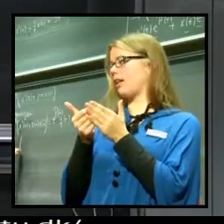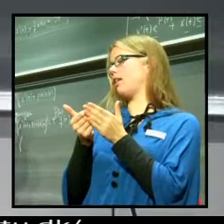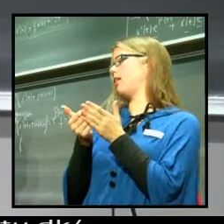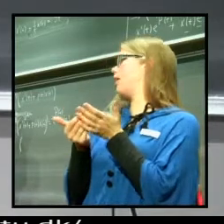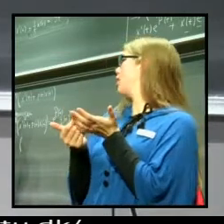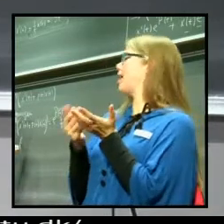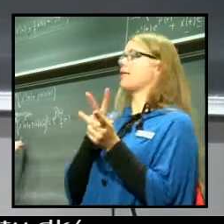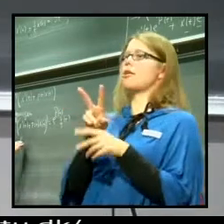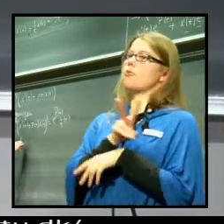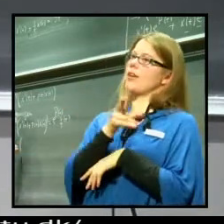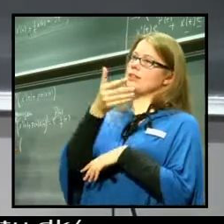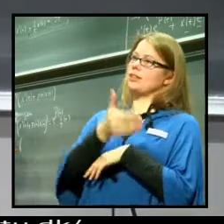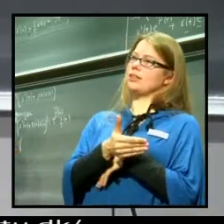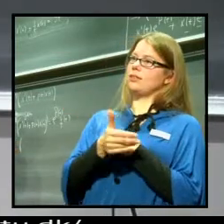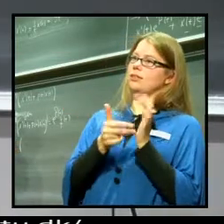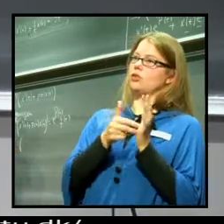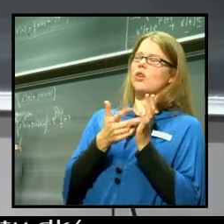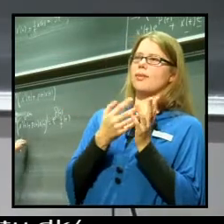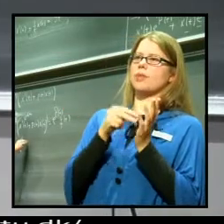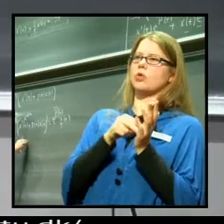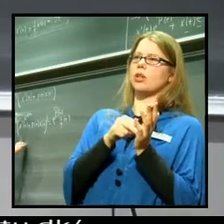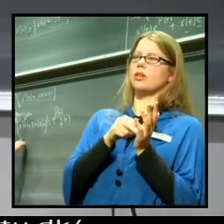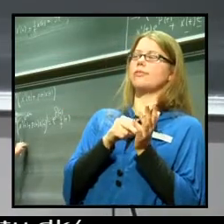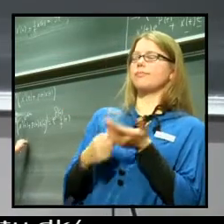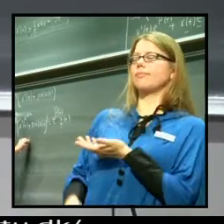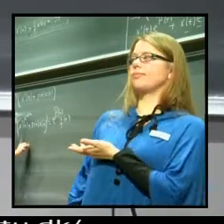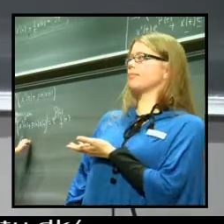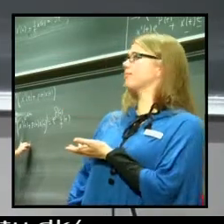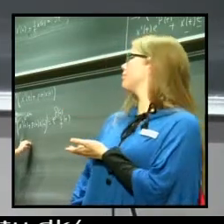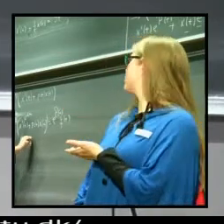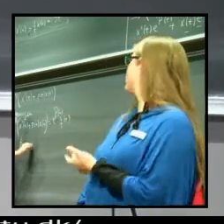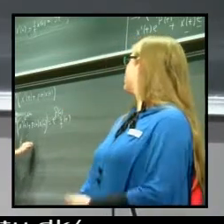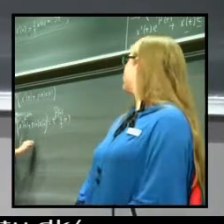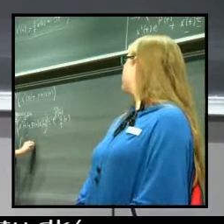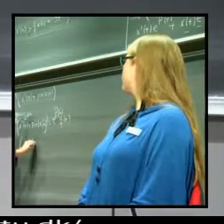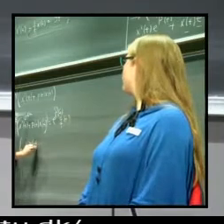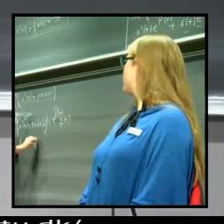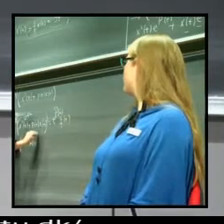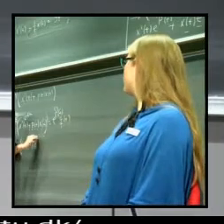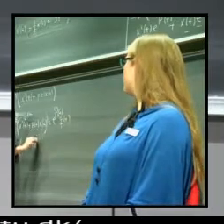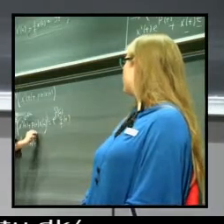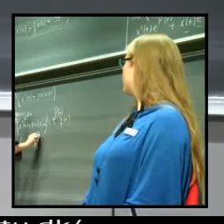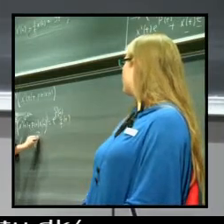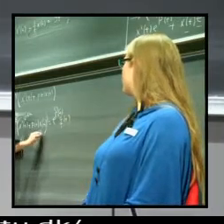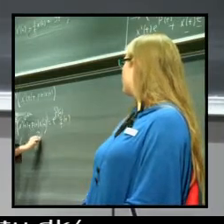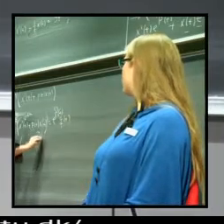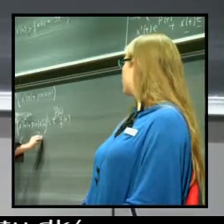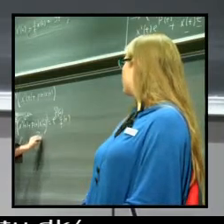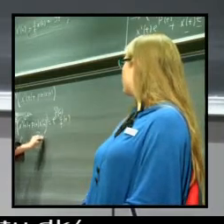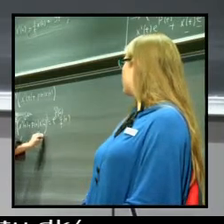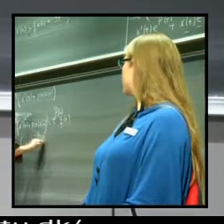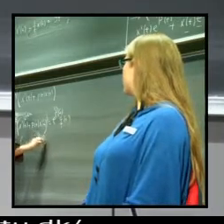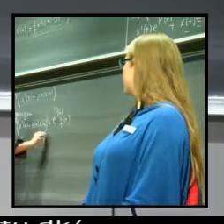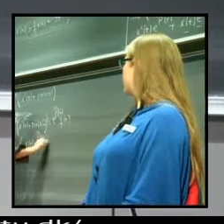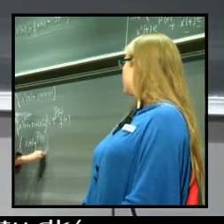at der på venstre siden står, ja, hvad står der? Der står x af t gange e opløftet i store p af t,